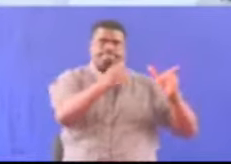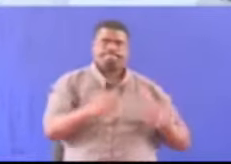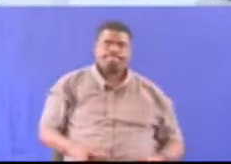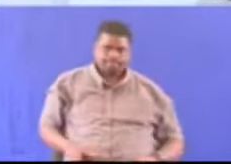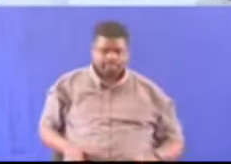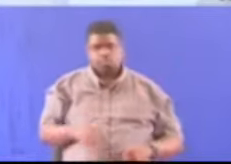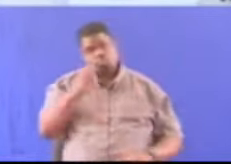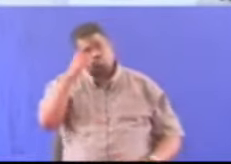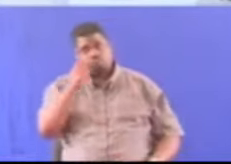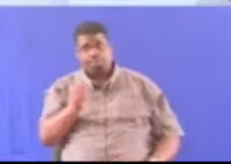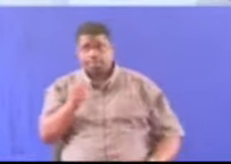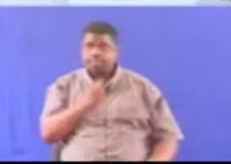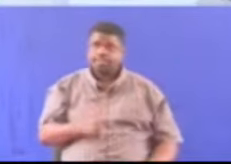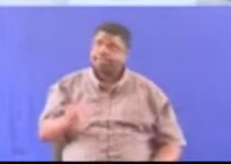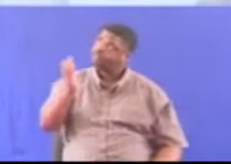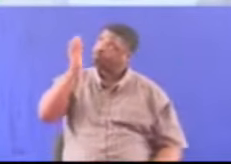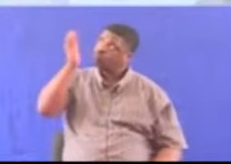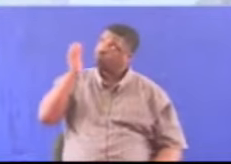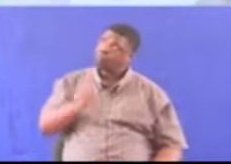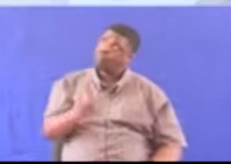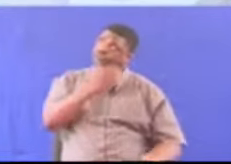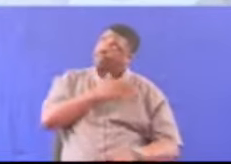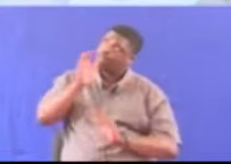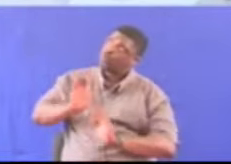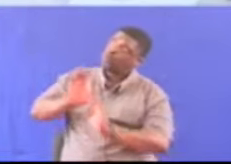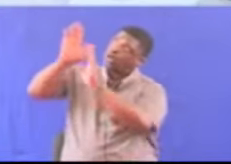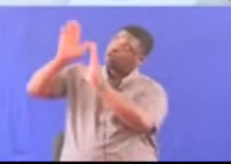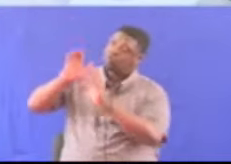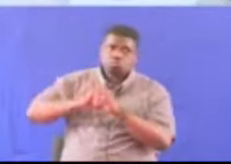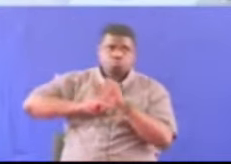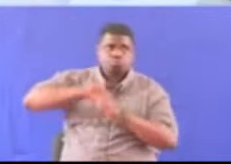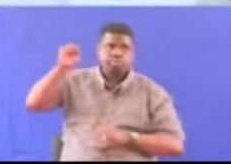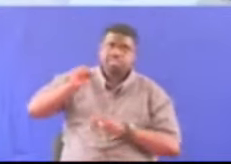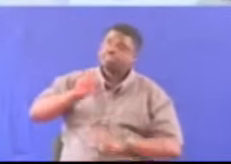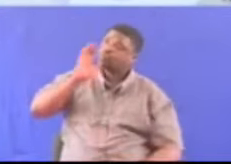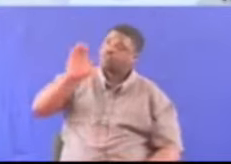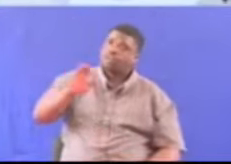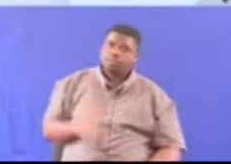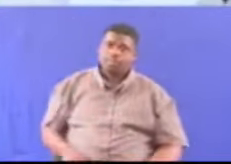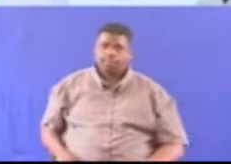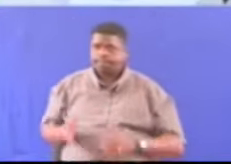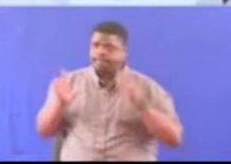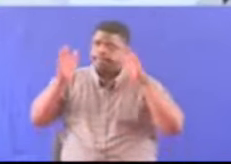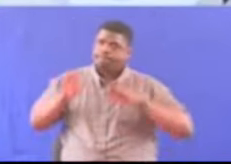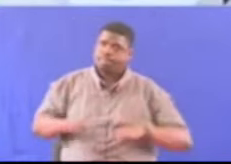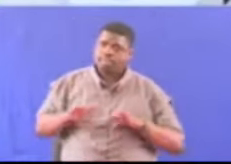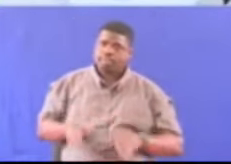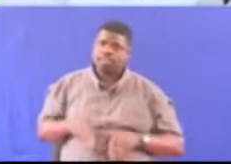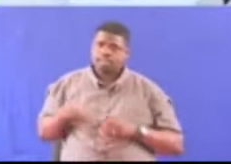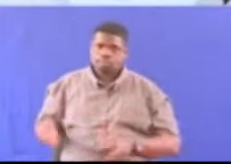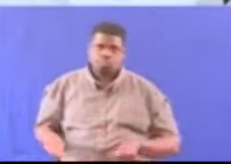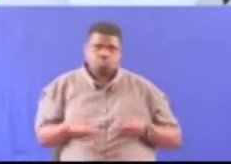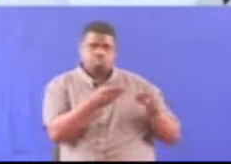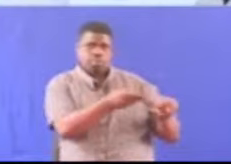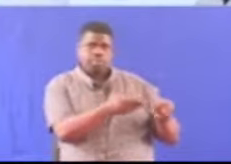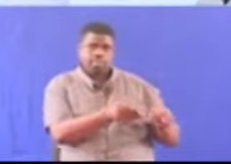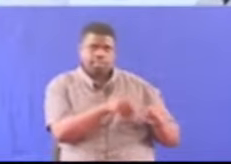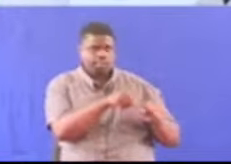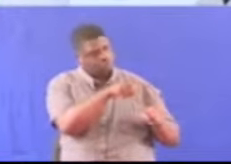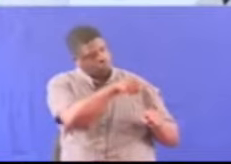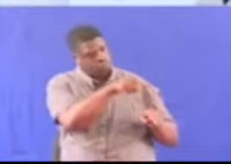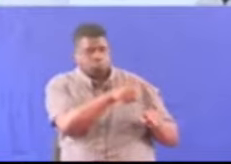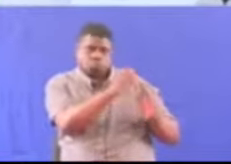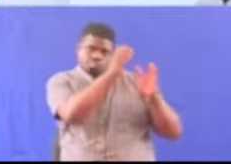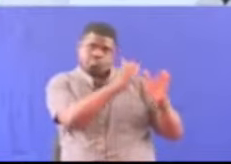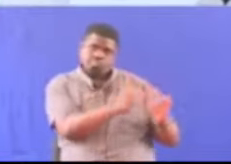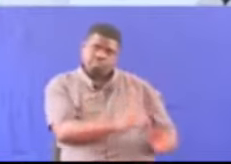Mwenyezi Mungu ni kwa ufalme wako na ushindi wako na karama na baraka ulizomwekea mja wako huyu.